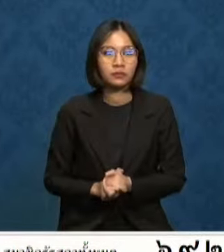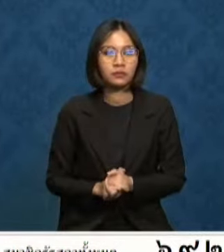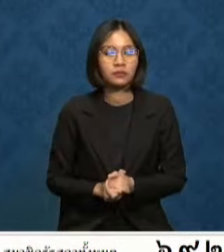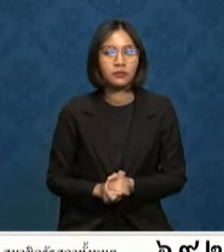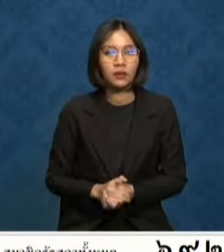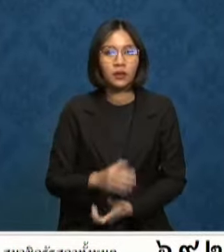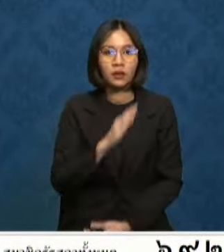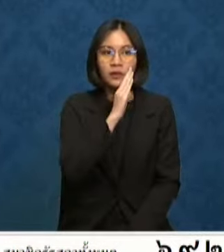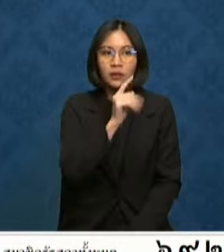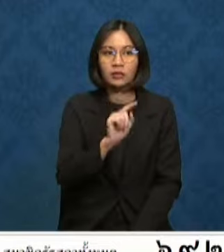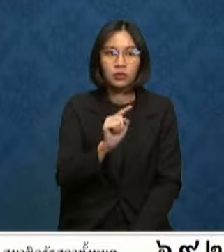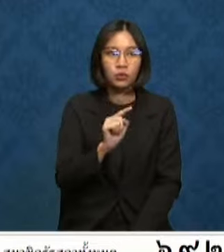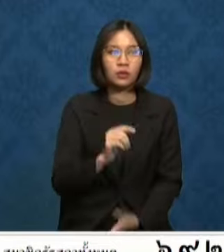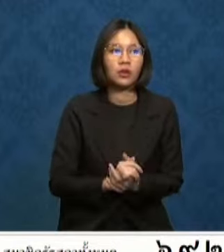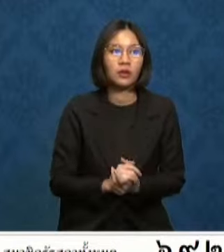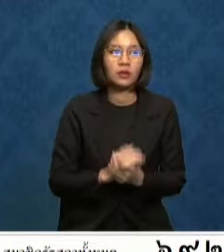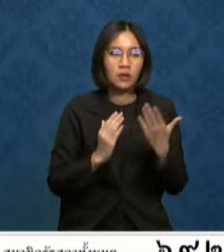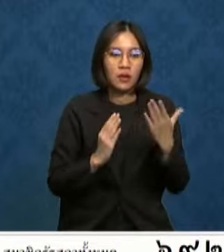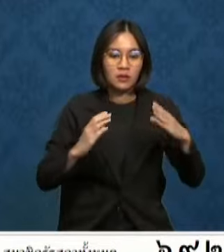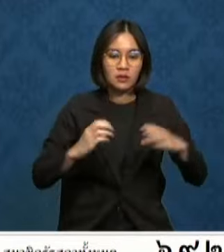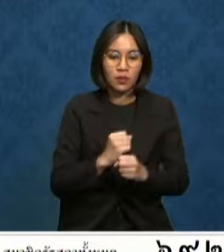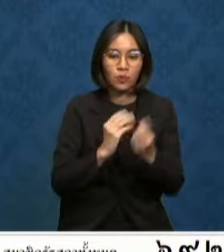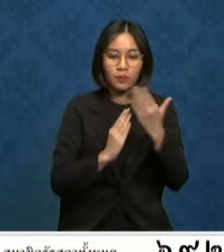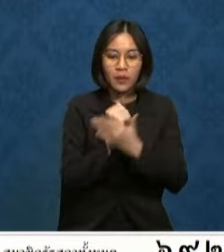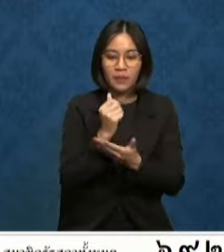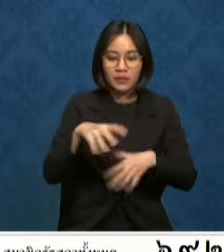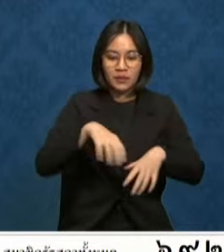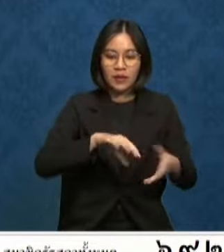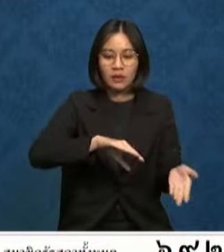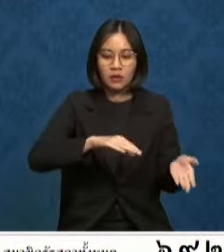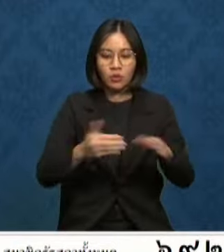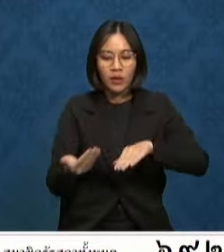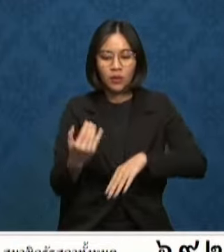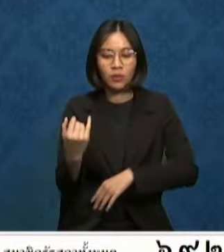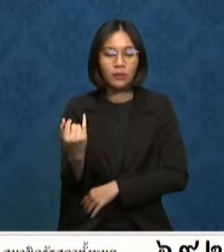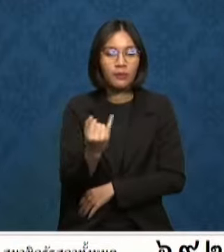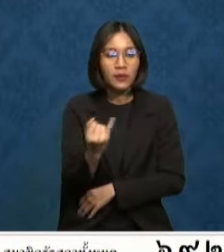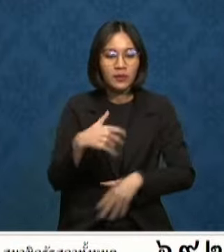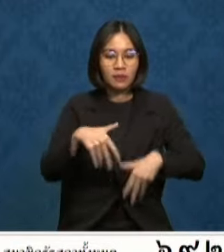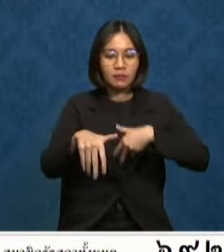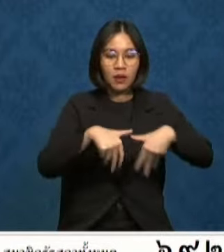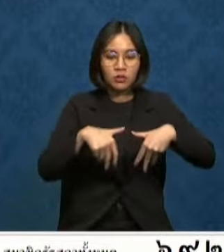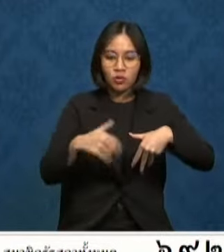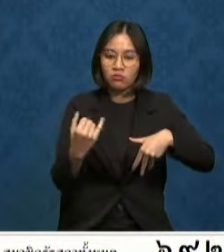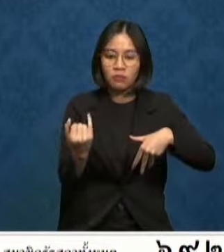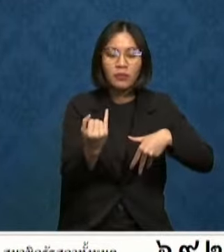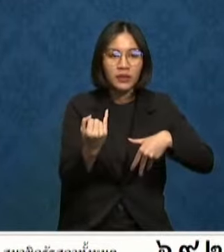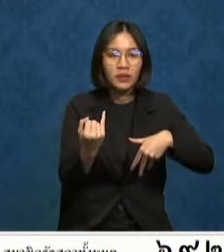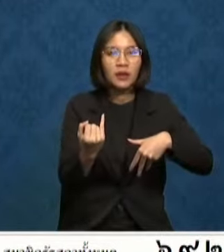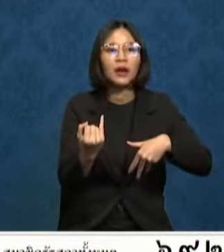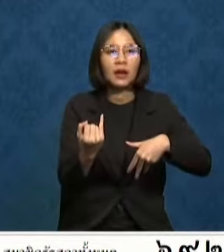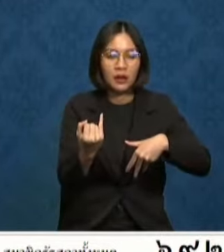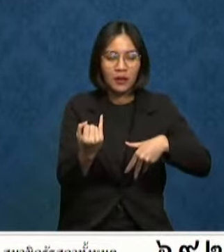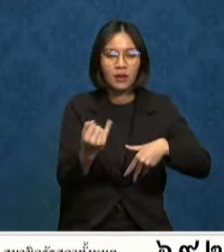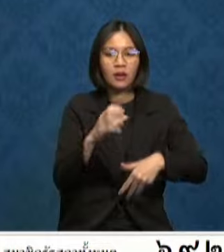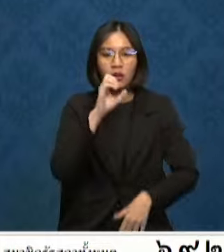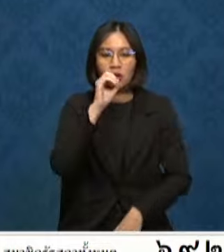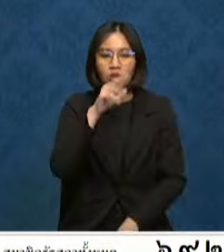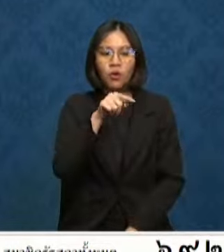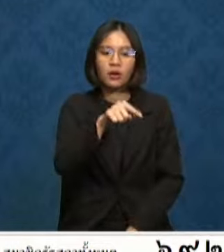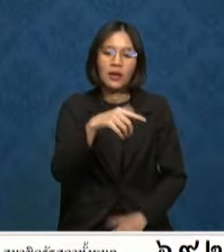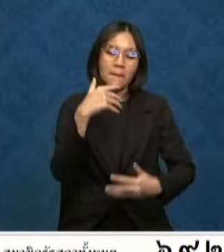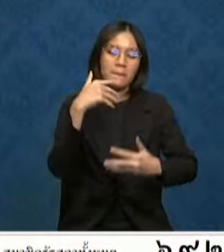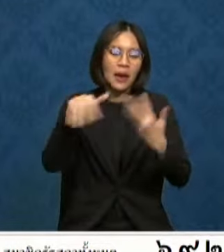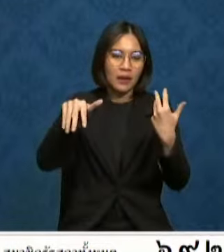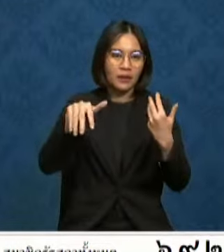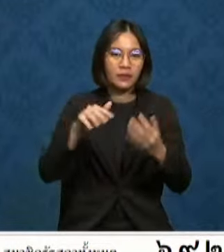แต่ถ้ocarbon m protectedhai localsกมเหลวแย่ประชนแย่ไ iste al portfolio คุณผิด